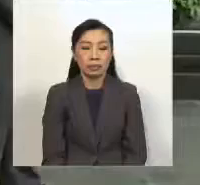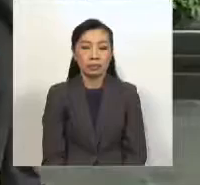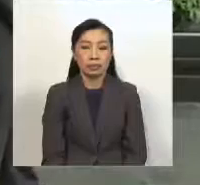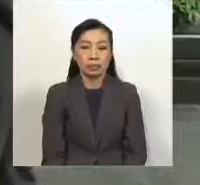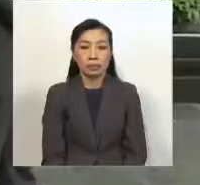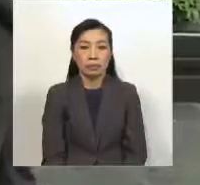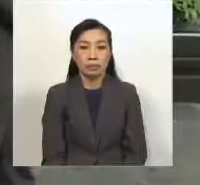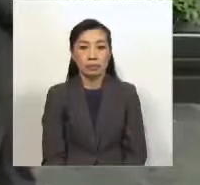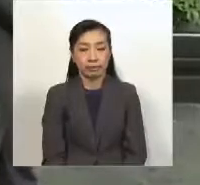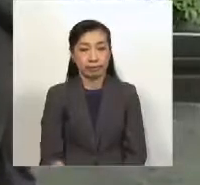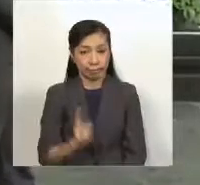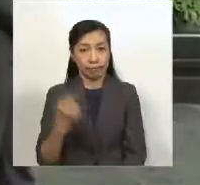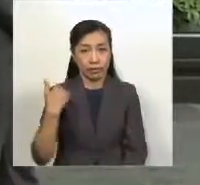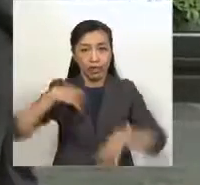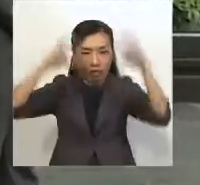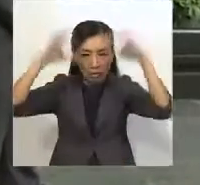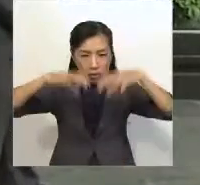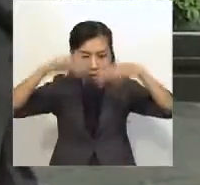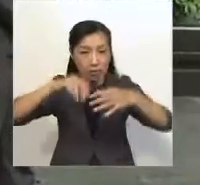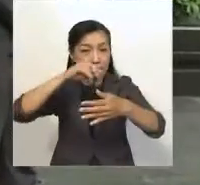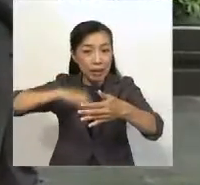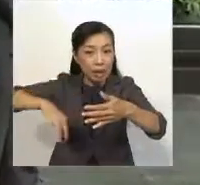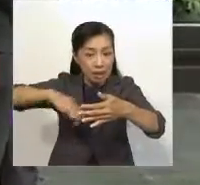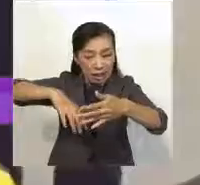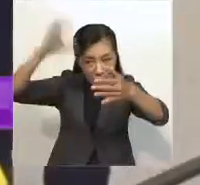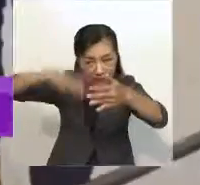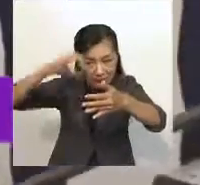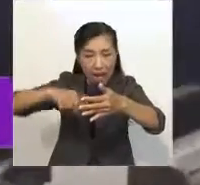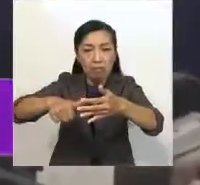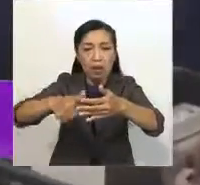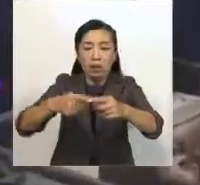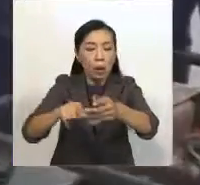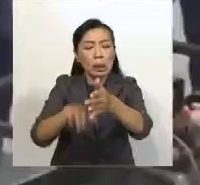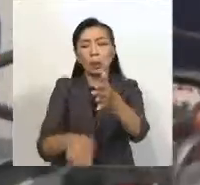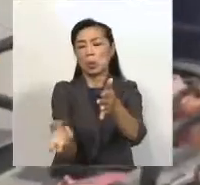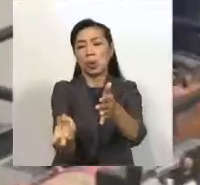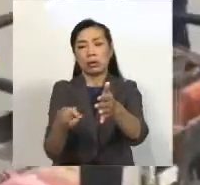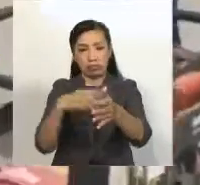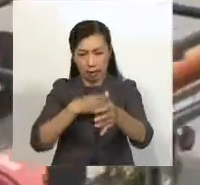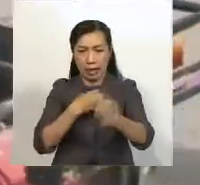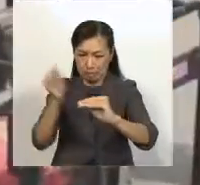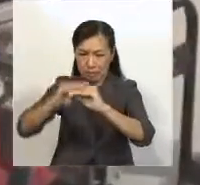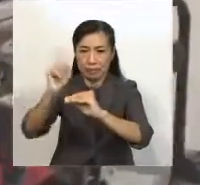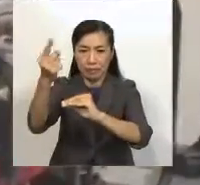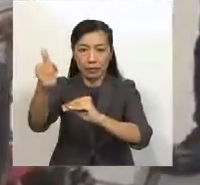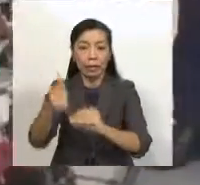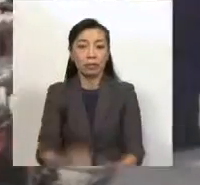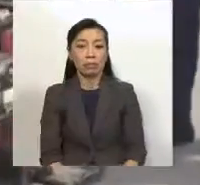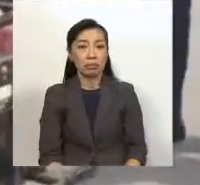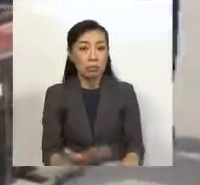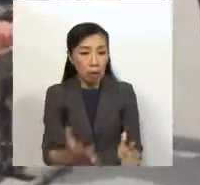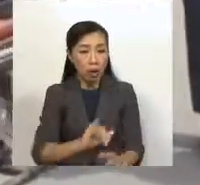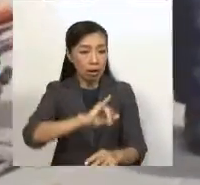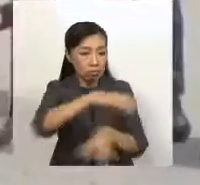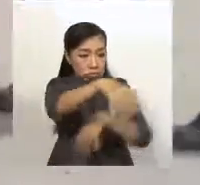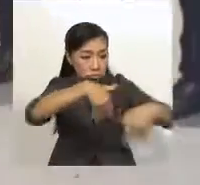ถึงแม้ว่าจะมีฝนตกลงมามีน้ำไหลเข้าแต่ว่าก็ยังรับน้ำได้อีกเยอะนะคะน้ำยังน้อยอยู่ส่วนการช่วยเหลือภัยแล้งพ